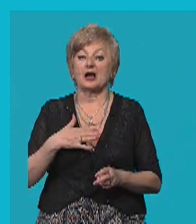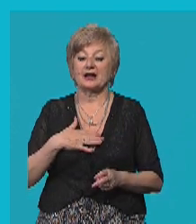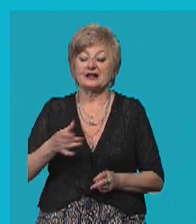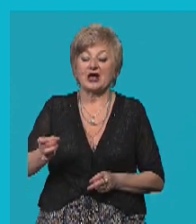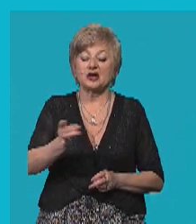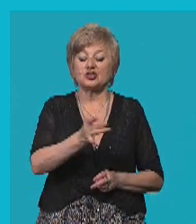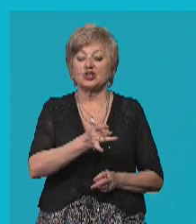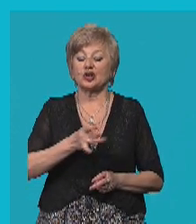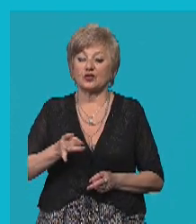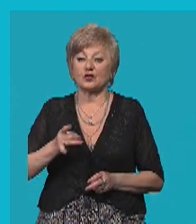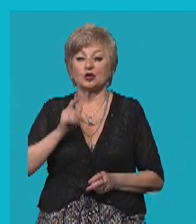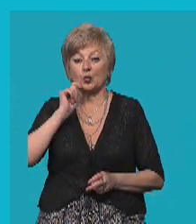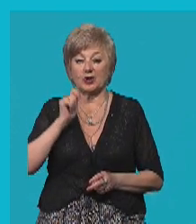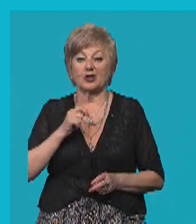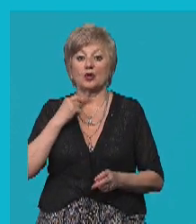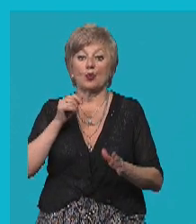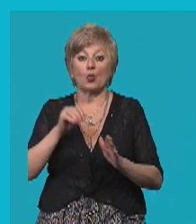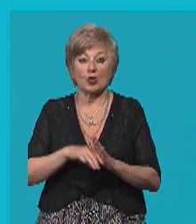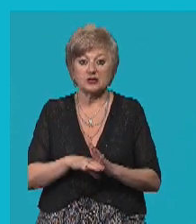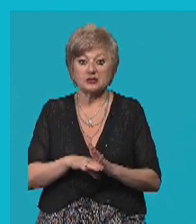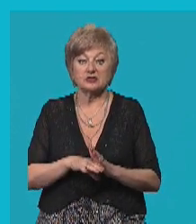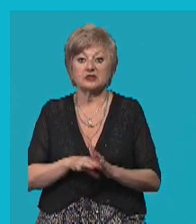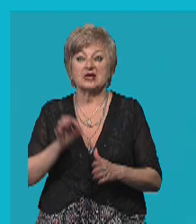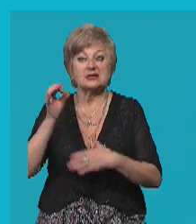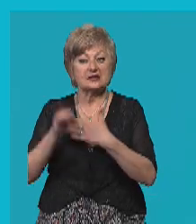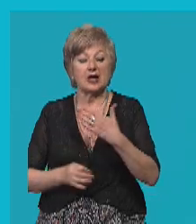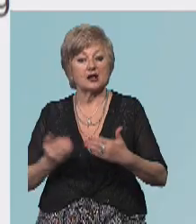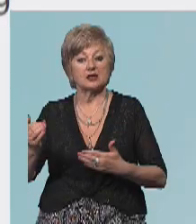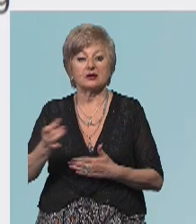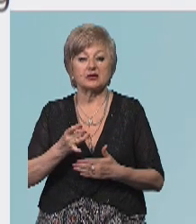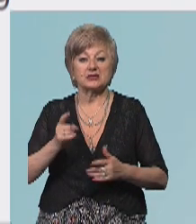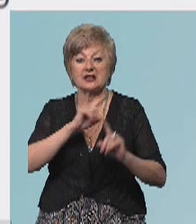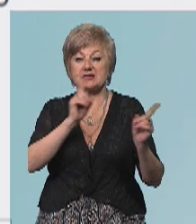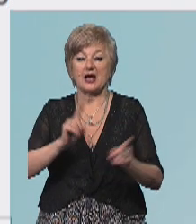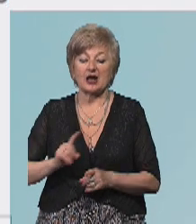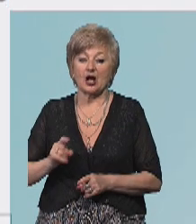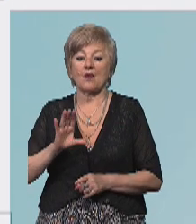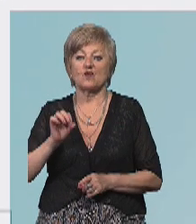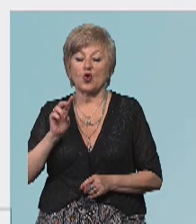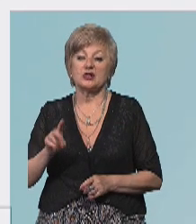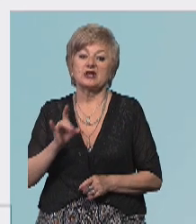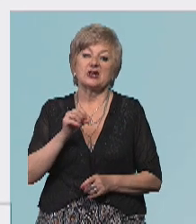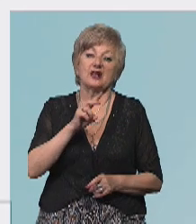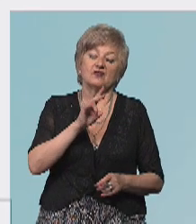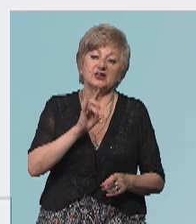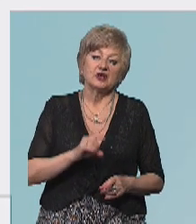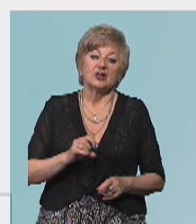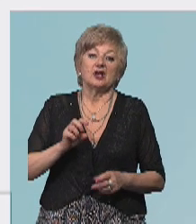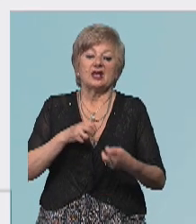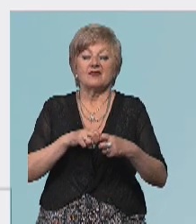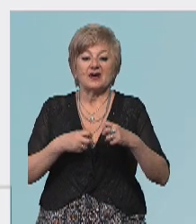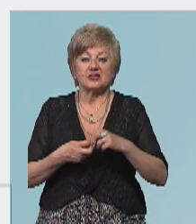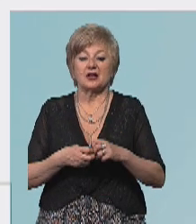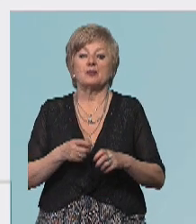регіони України проголосували. Західний регіон, нагадаю, що це Закарпатська, Волинська, Рівненська, Львівська,